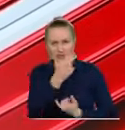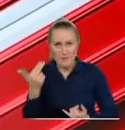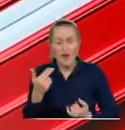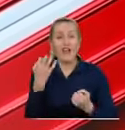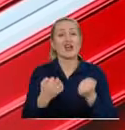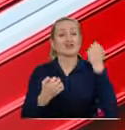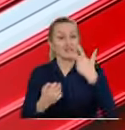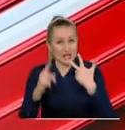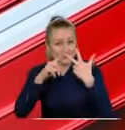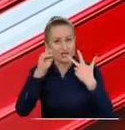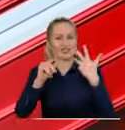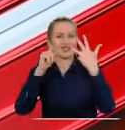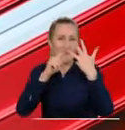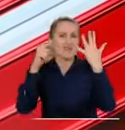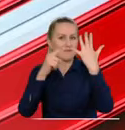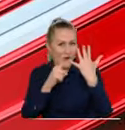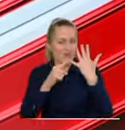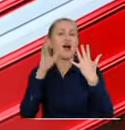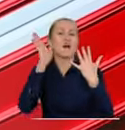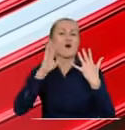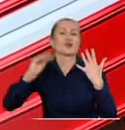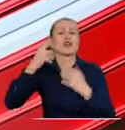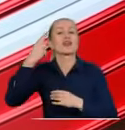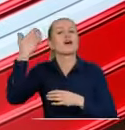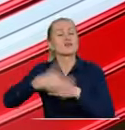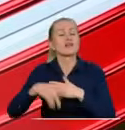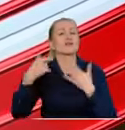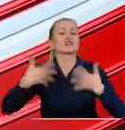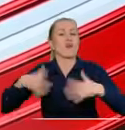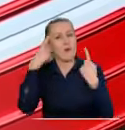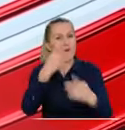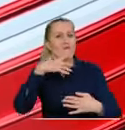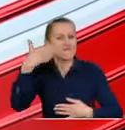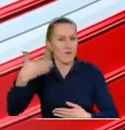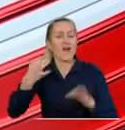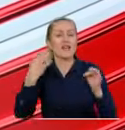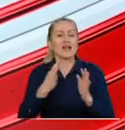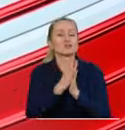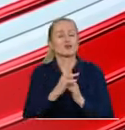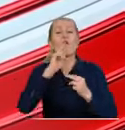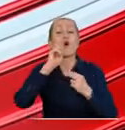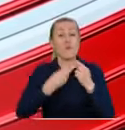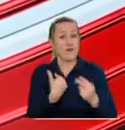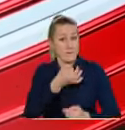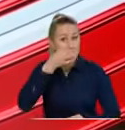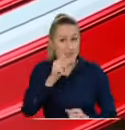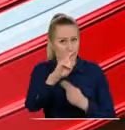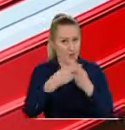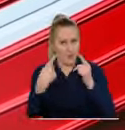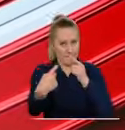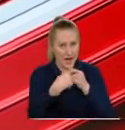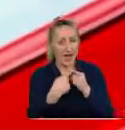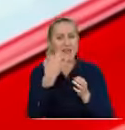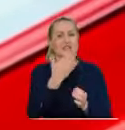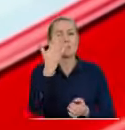3. Przed nami jeszcze 4., 5., później również swobodna wypowiedź. I bardzo proszę, by odpowiadać na pytania. A teraz będzie odpowiadał